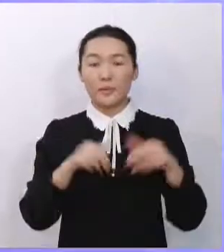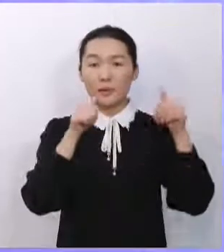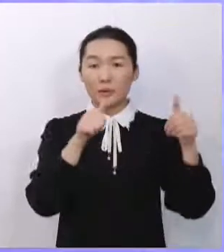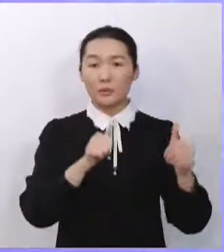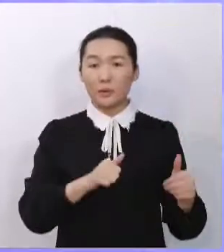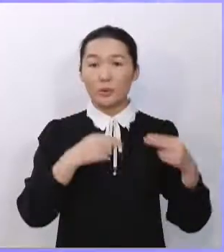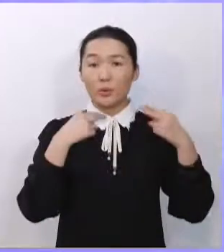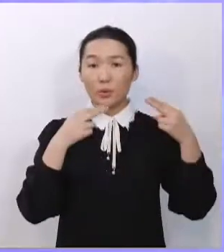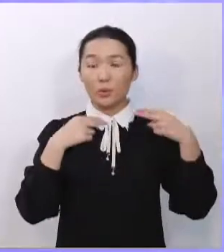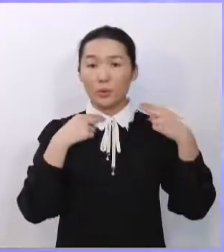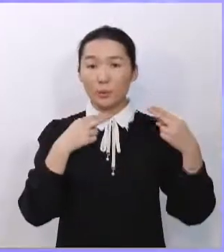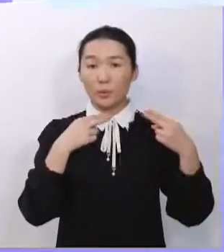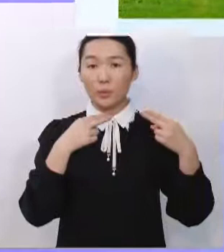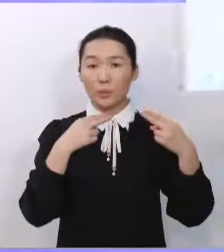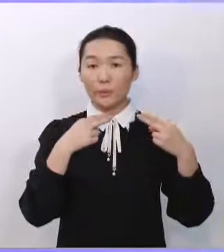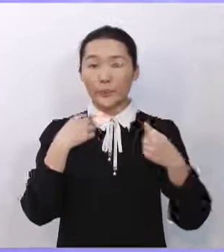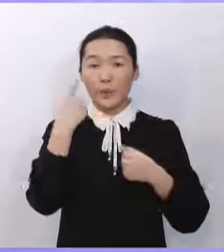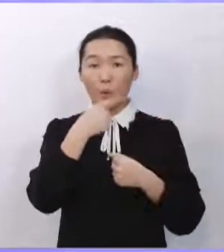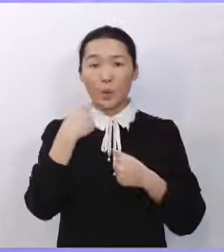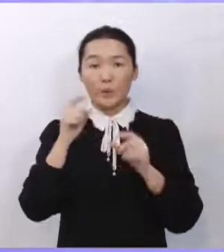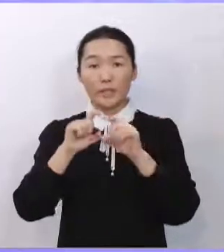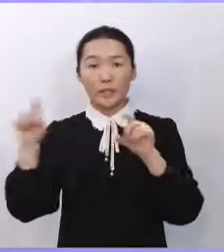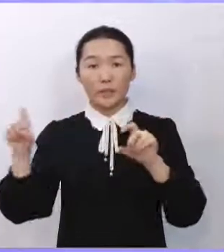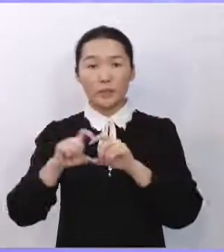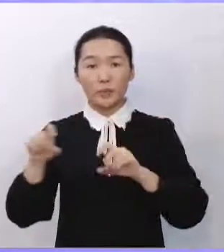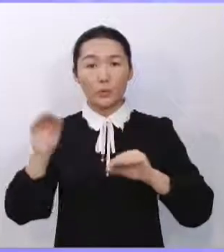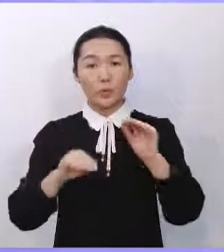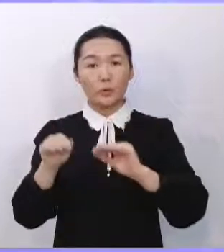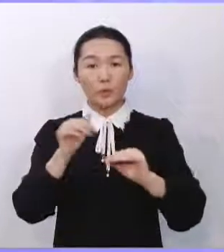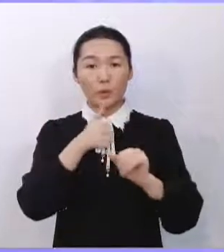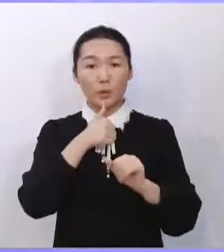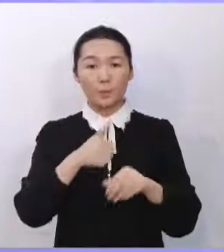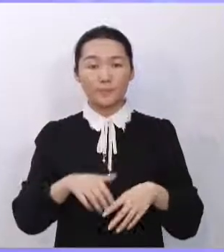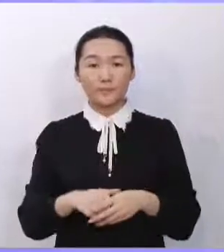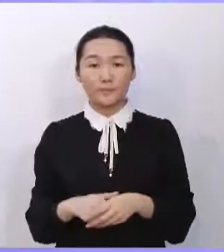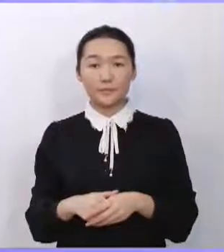Сүрөткө көңүл буруп, 12 сүйлөм түзгүлө.